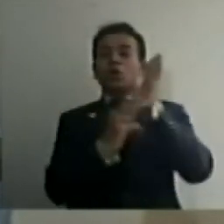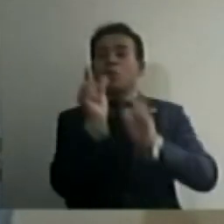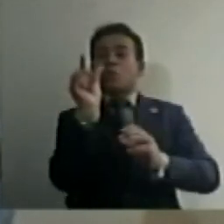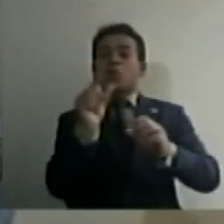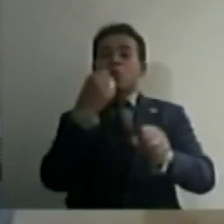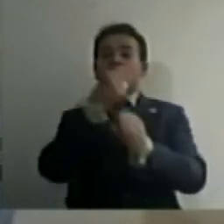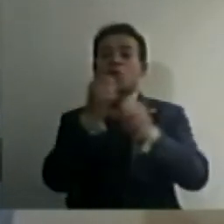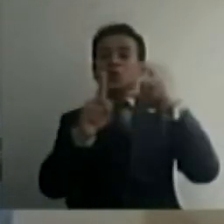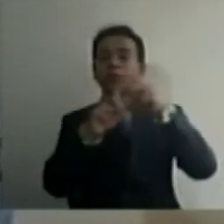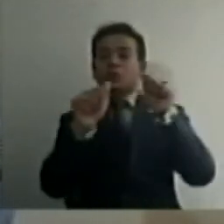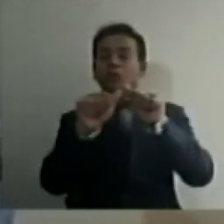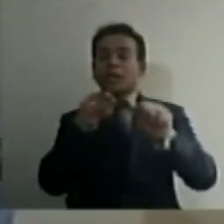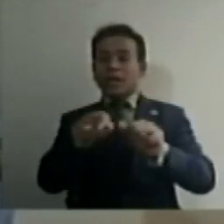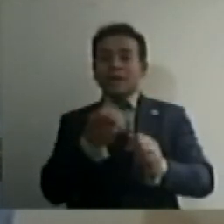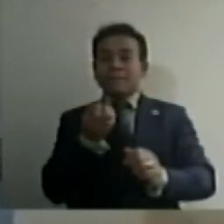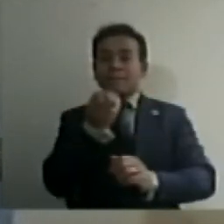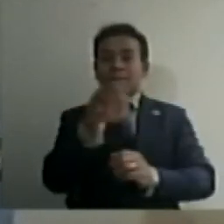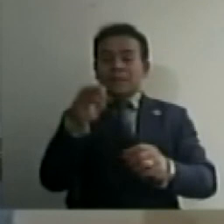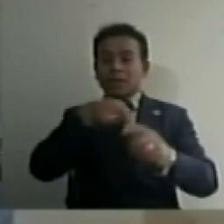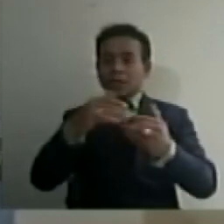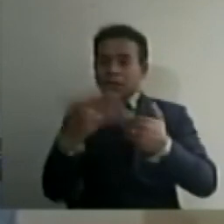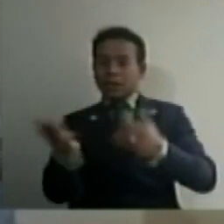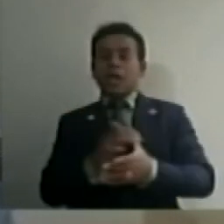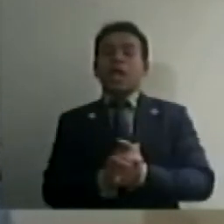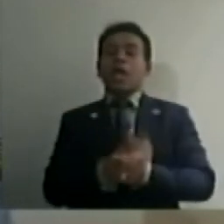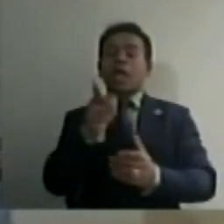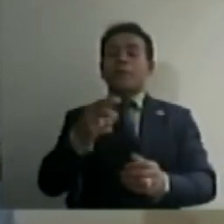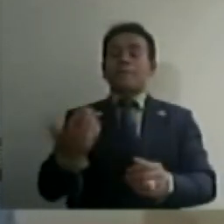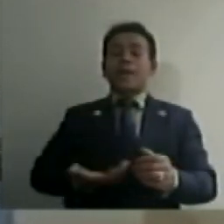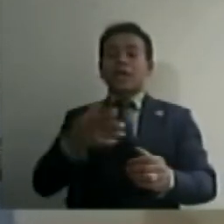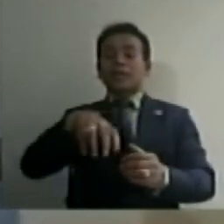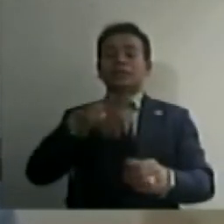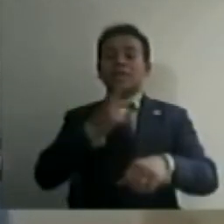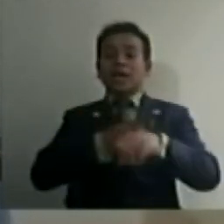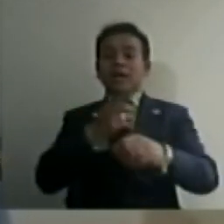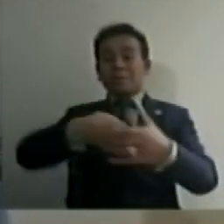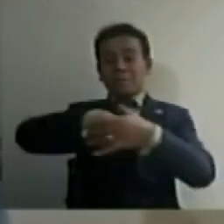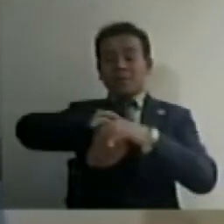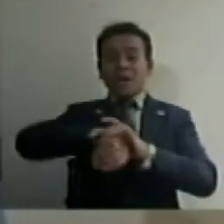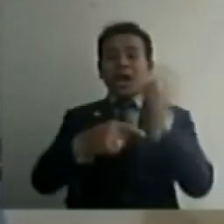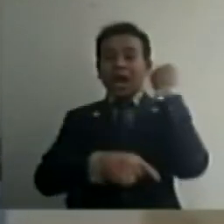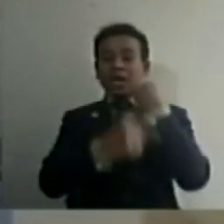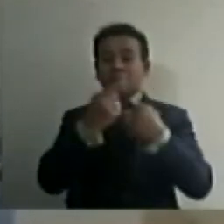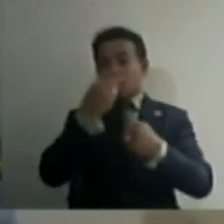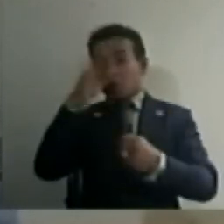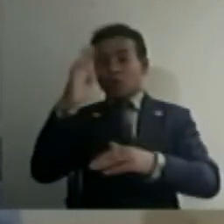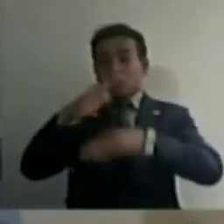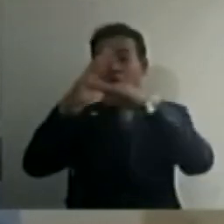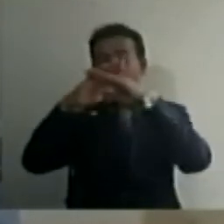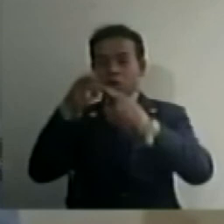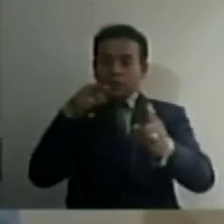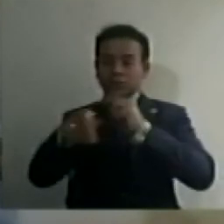পুরানো অংশটুকু রয়েছে, এবং ঢাকা কলেজের পুরানো বার্ন ইউনিট, সেখানে প্রায় 300 বেড